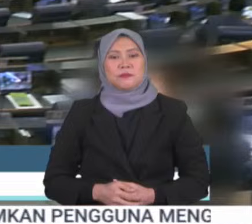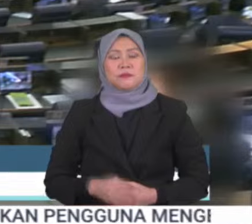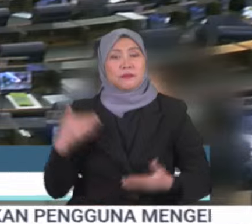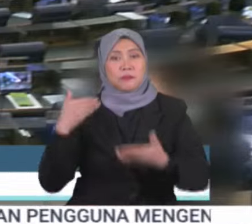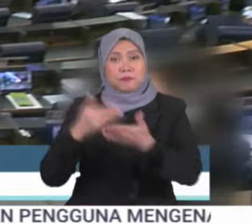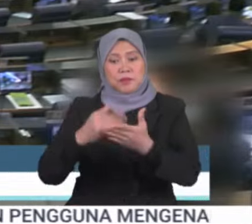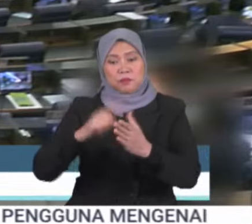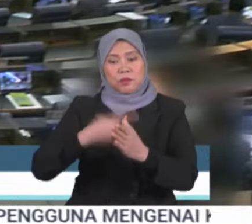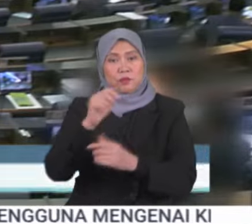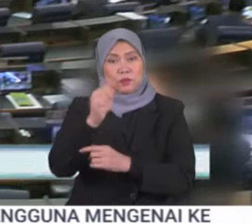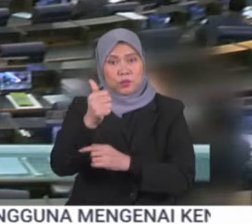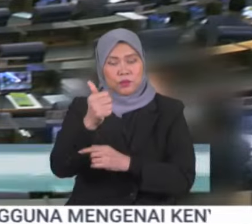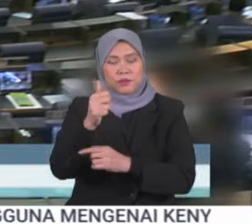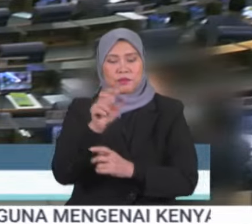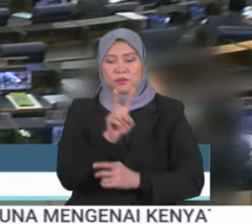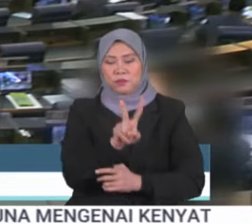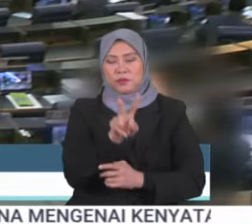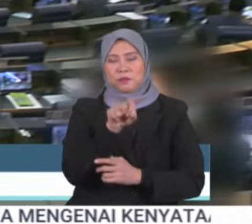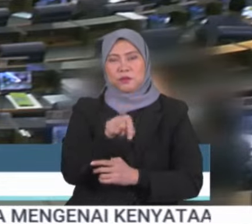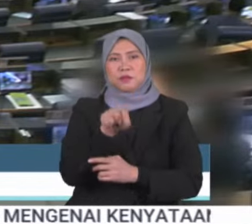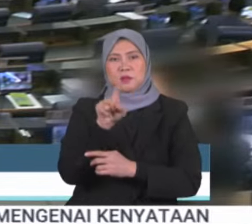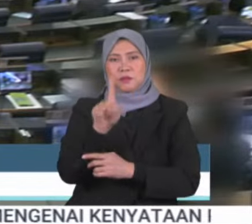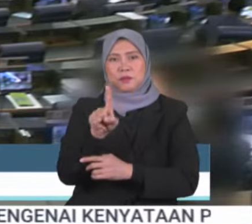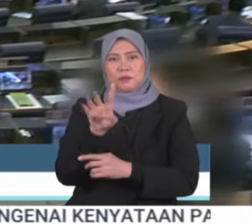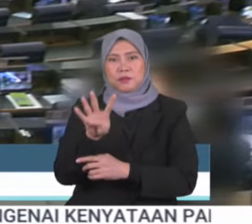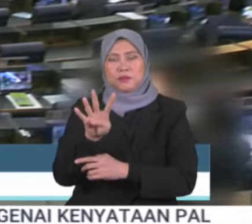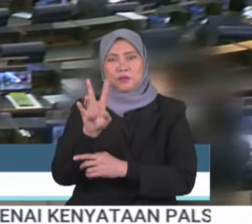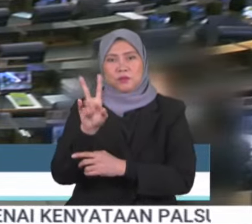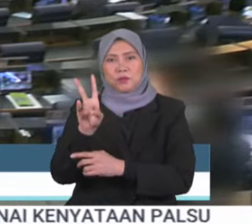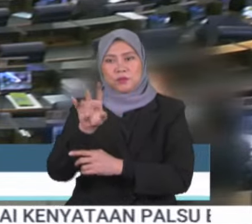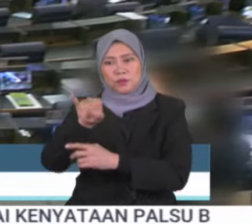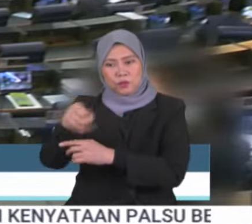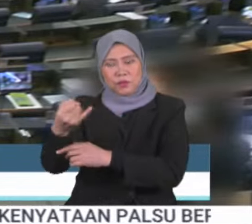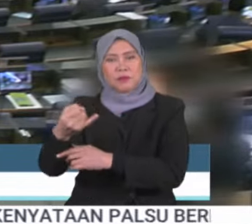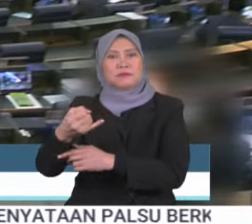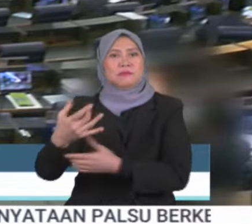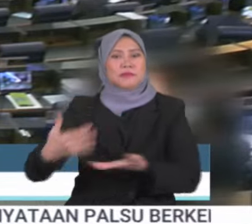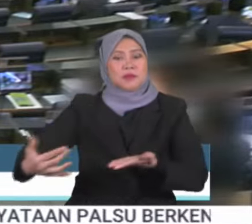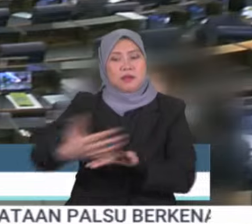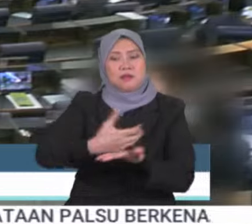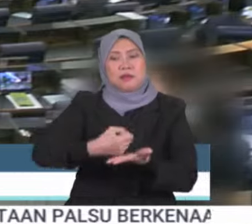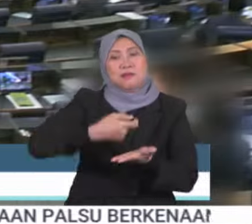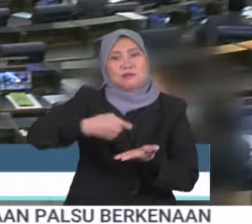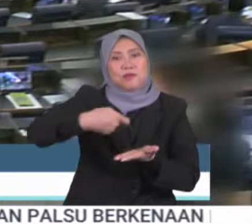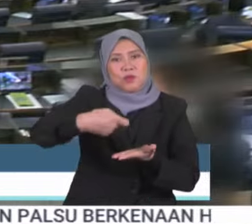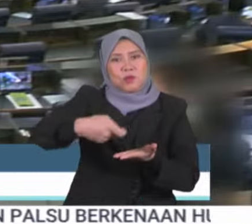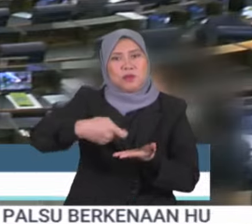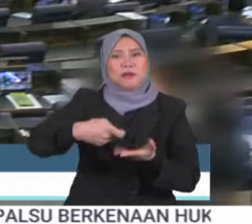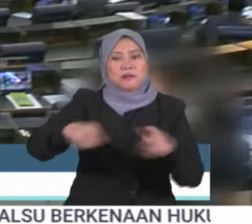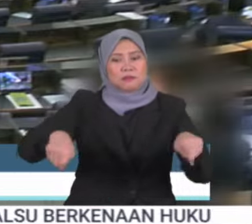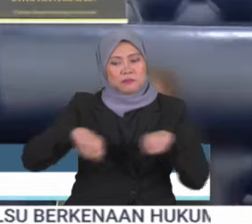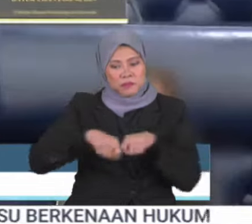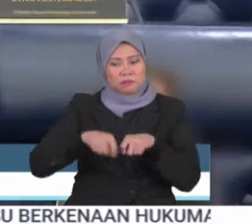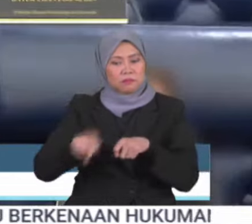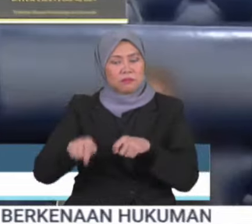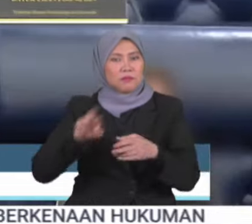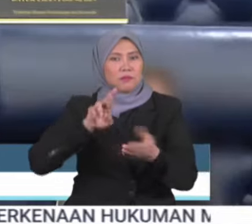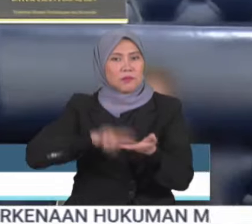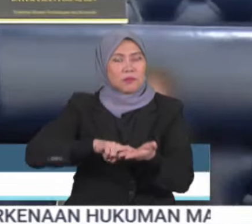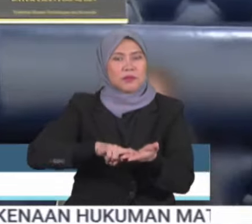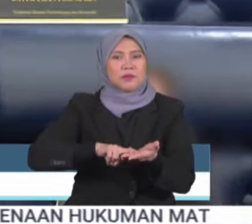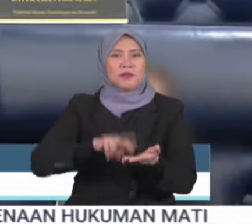Sehingga Oktober, sebanyak 2.147 juta hasil sewaan venue telah direkodkan melibatkan